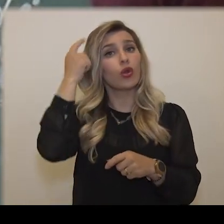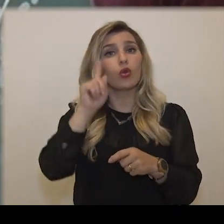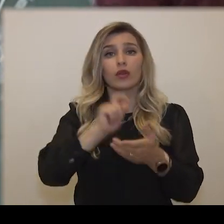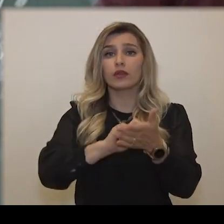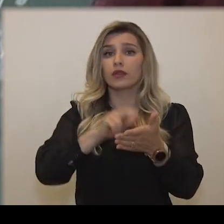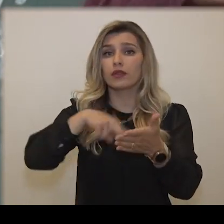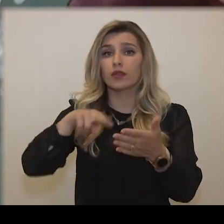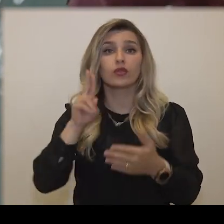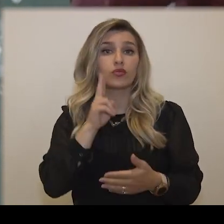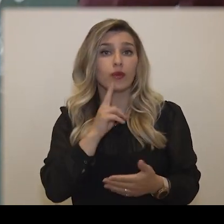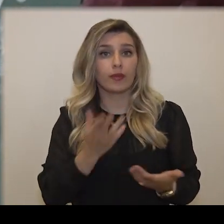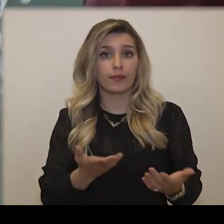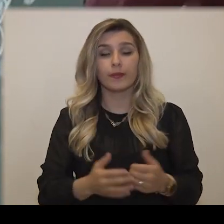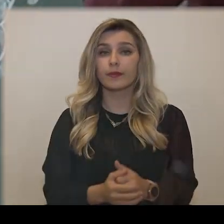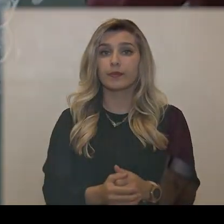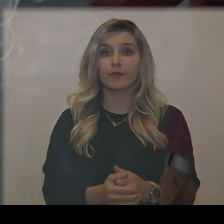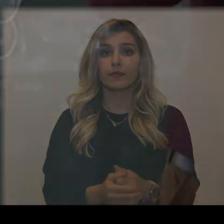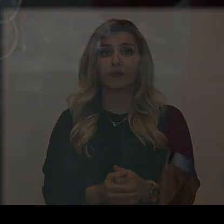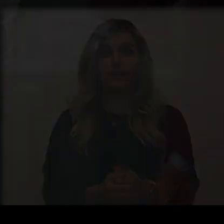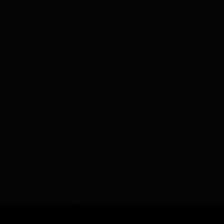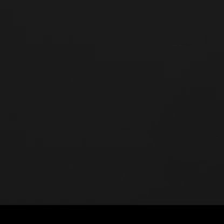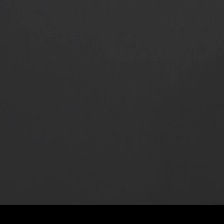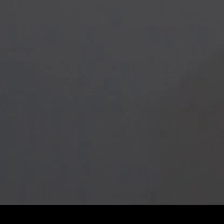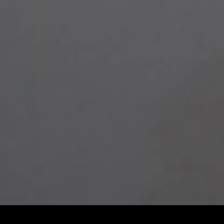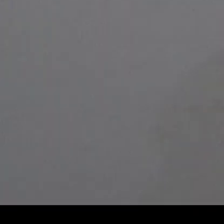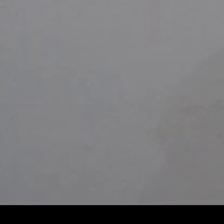personave nuk e din shkrim leximin.